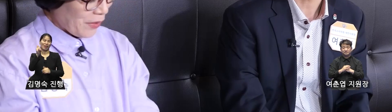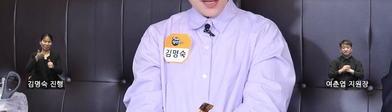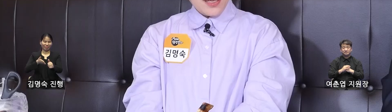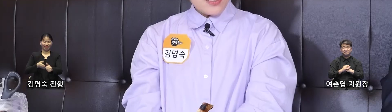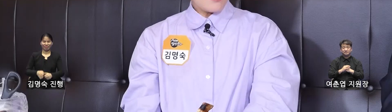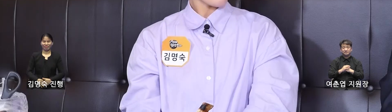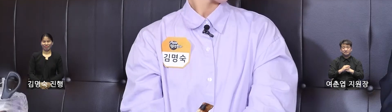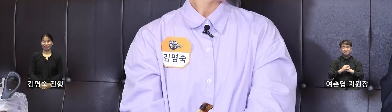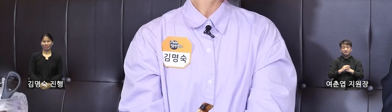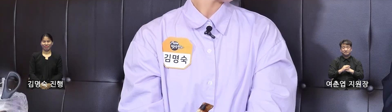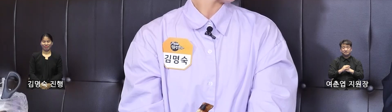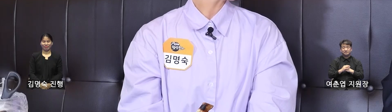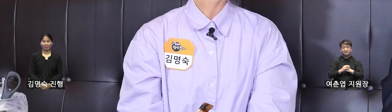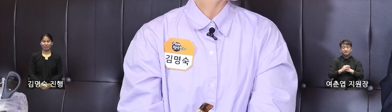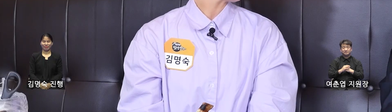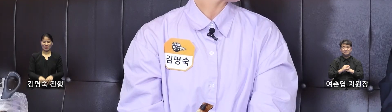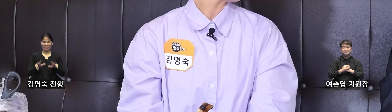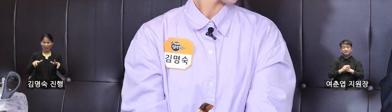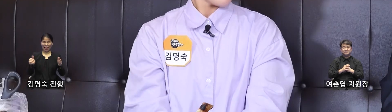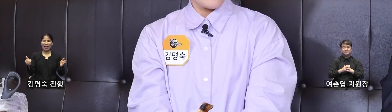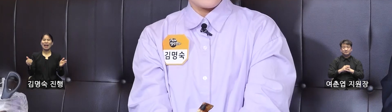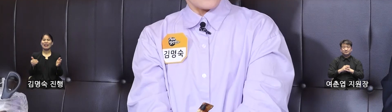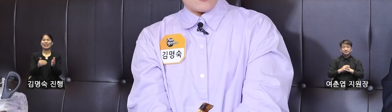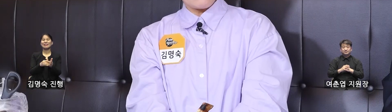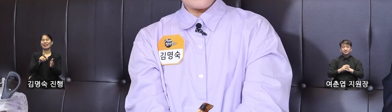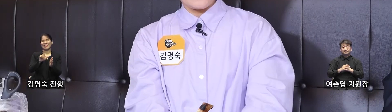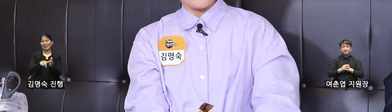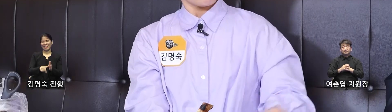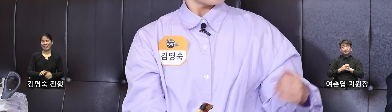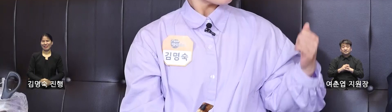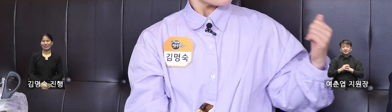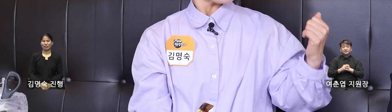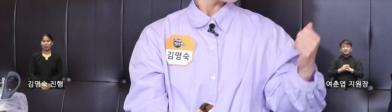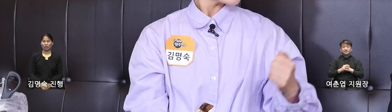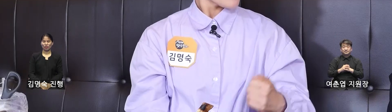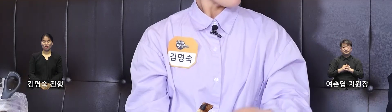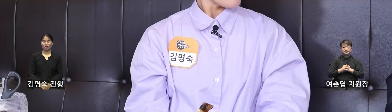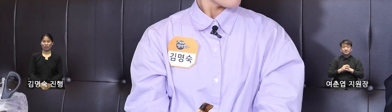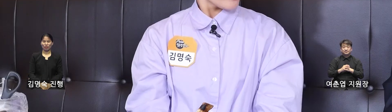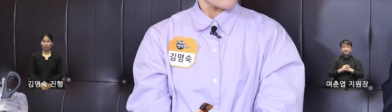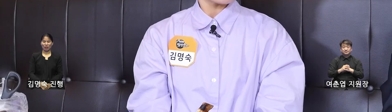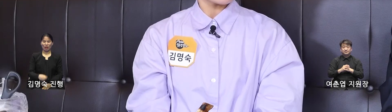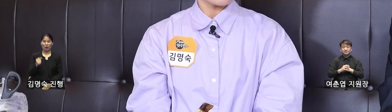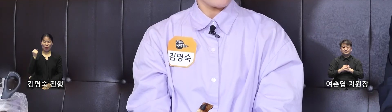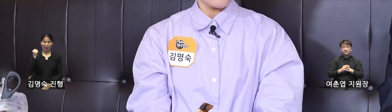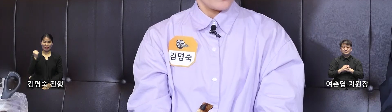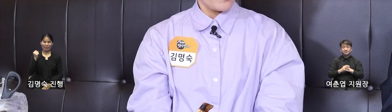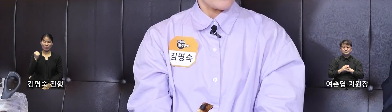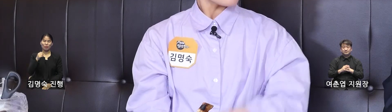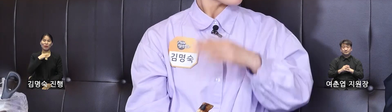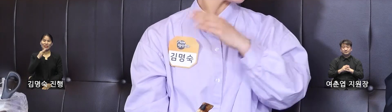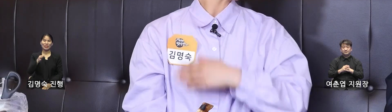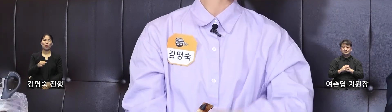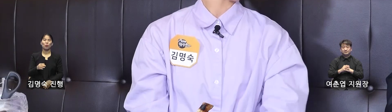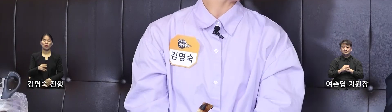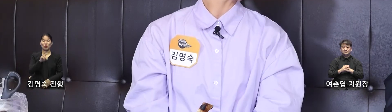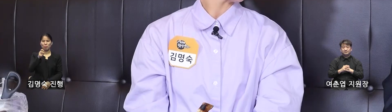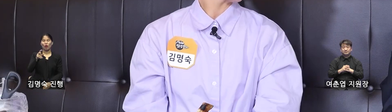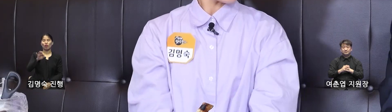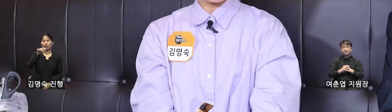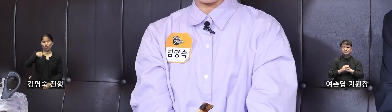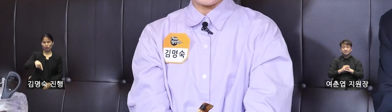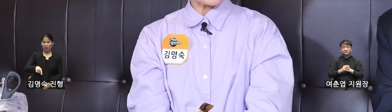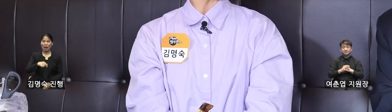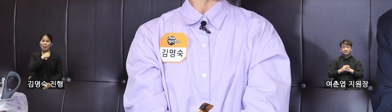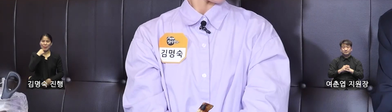되겠습니다. 자, 이제 마칠 시간입니다. 자, 우리 구호를 멋지게 한번 외쳐주시고 오늘 네. 명수의 맛집 전화